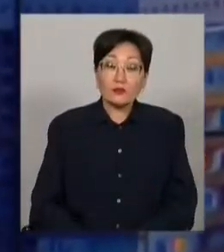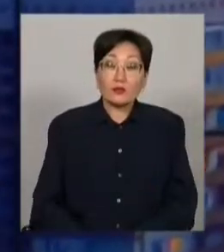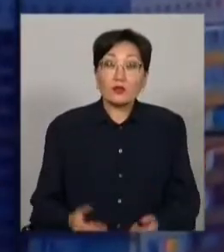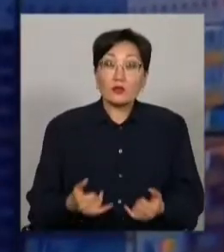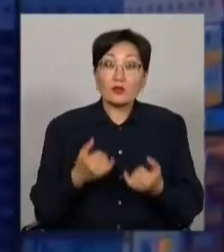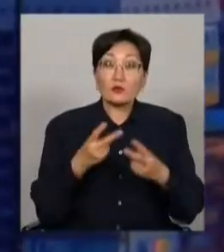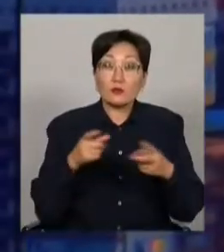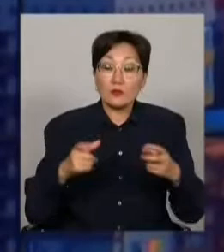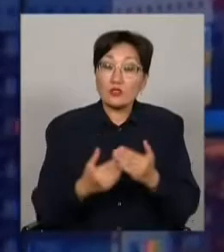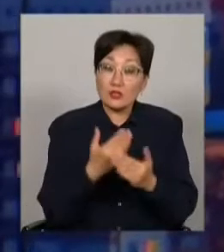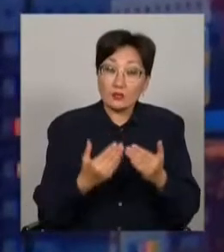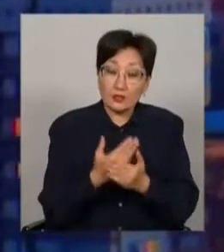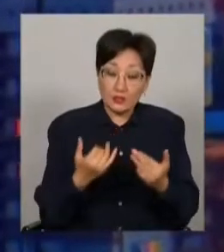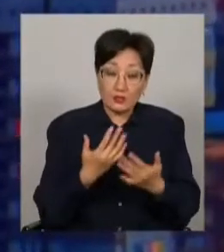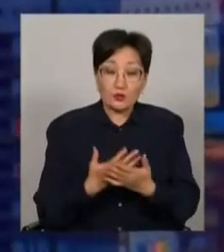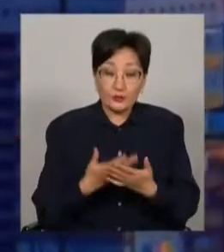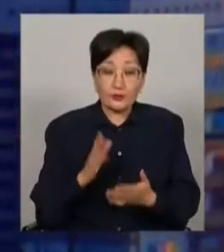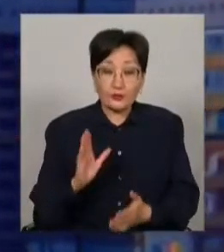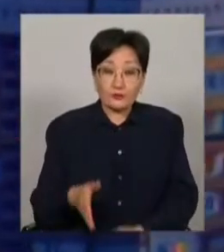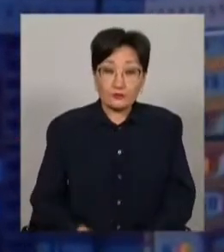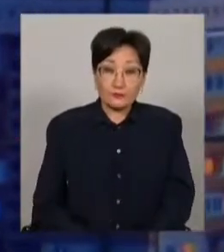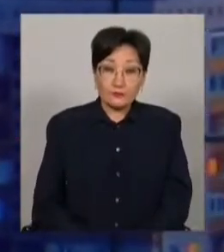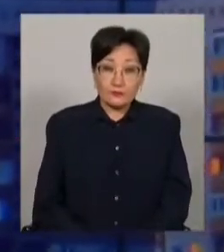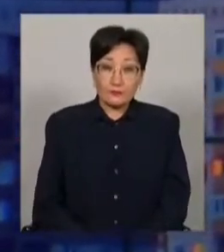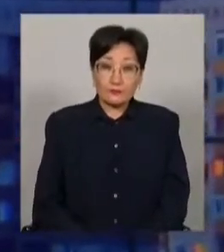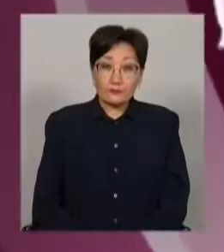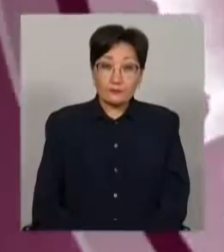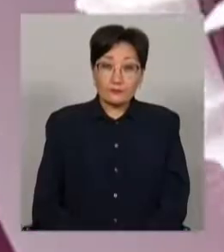Қадірлі көрермен, жаңалықтардың екінші жартысынан көретіндеріңіз.